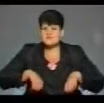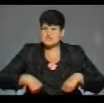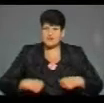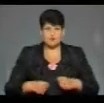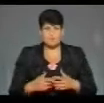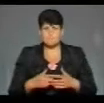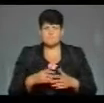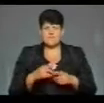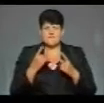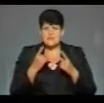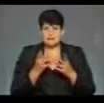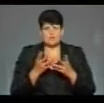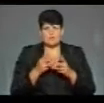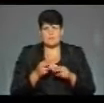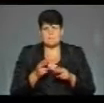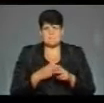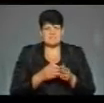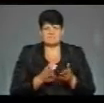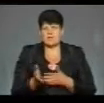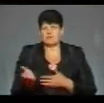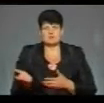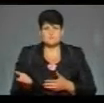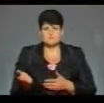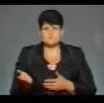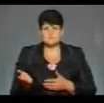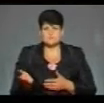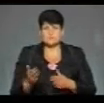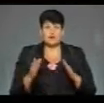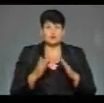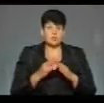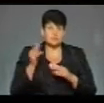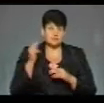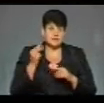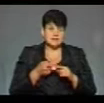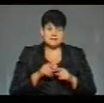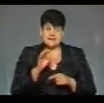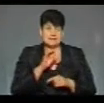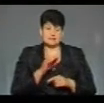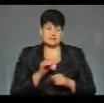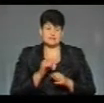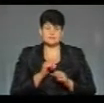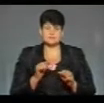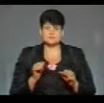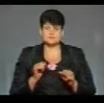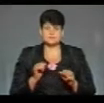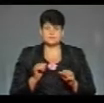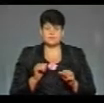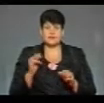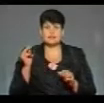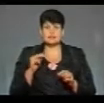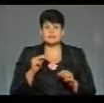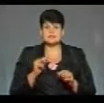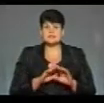рахунку, ми в безвиході. Тому що вдома навчатися – це не дуже варіант. Дошкільний заклад номер